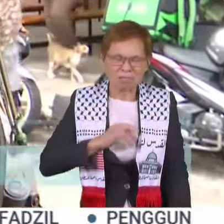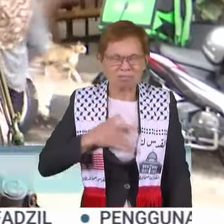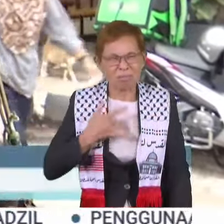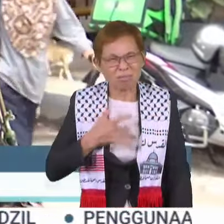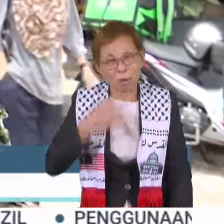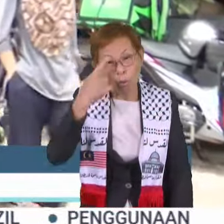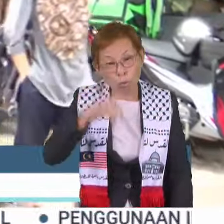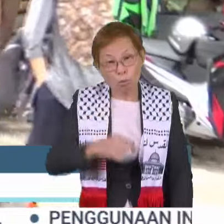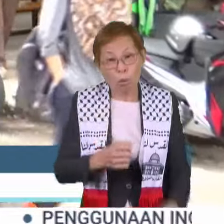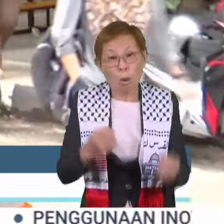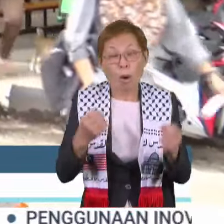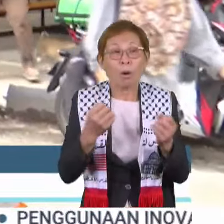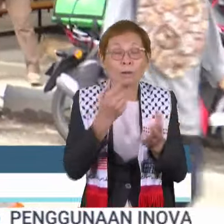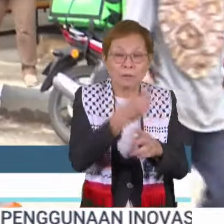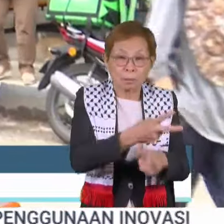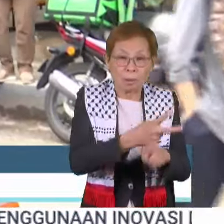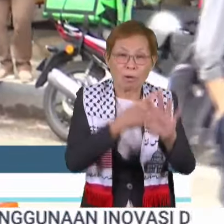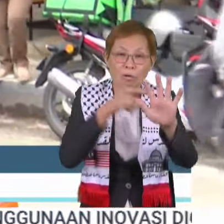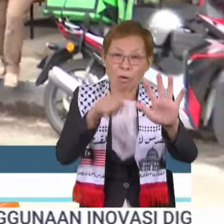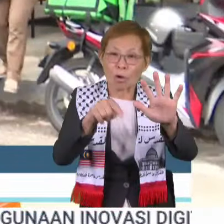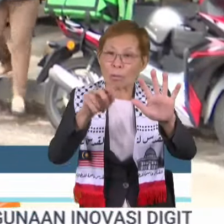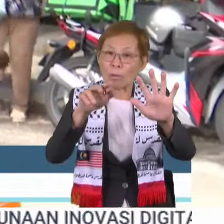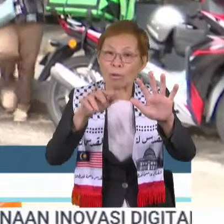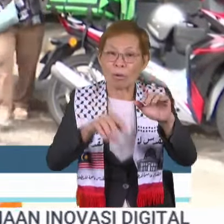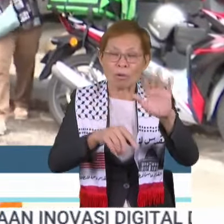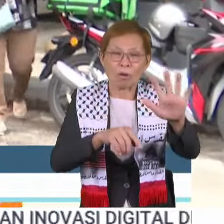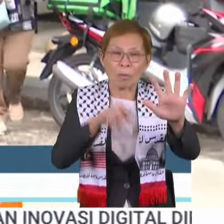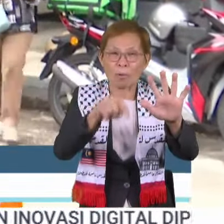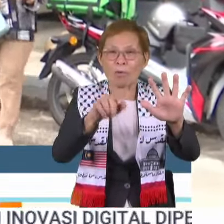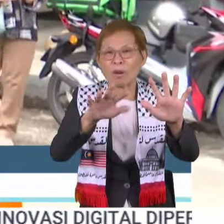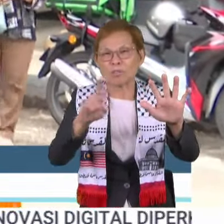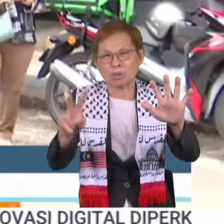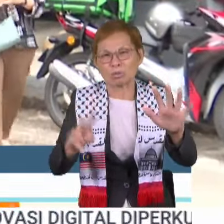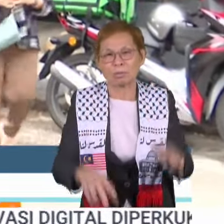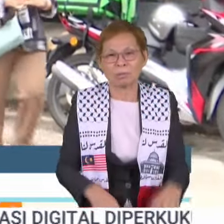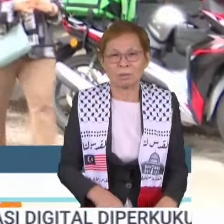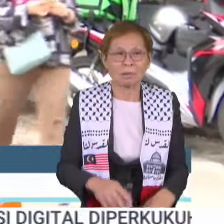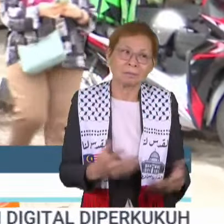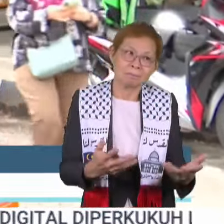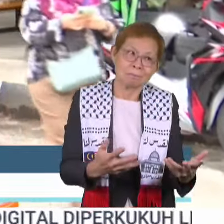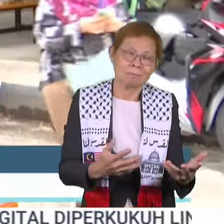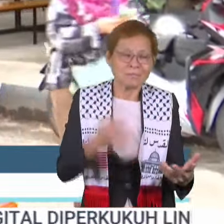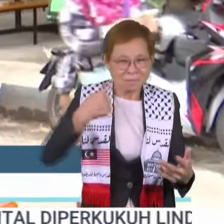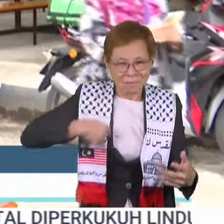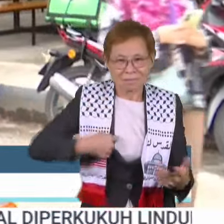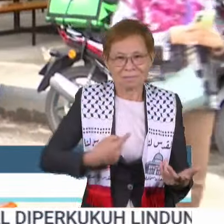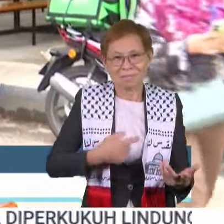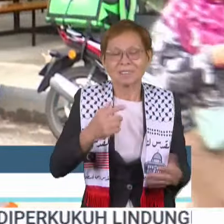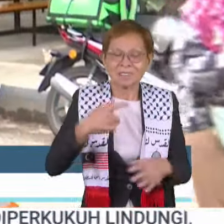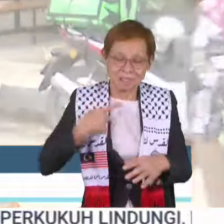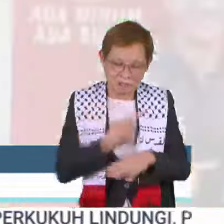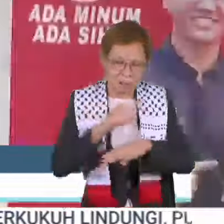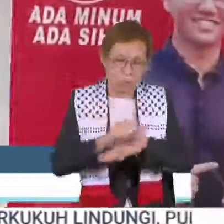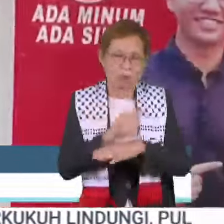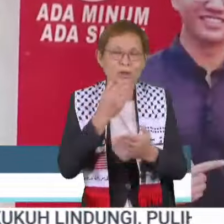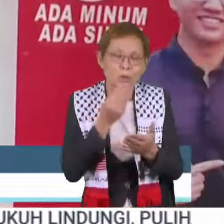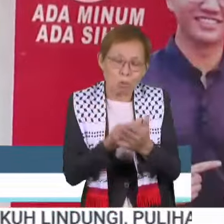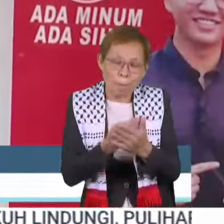untuk yang mana menyimpan.5 okeah Daripada tak untuk kita gunit